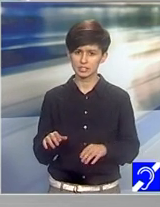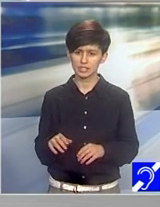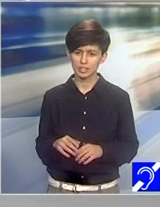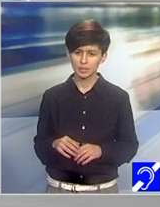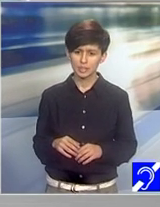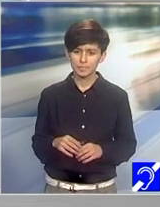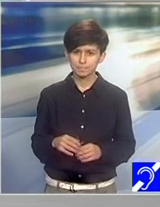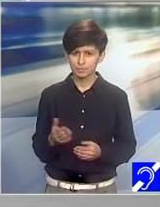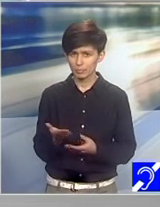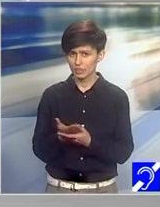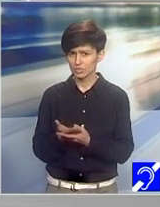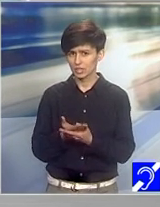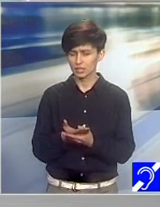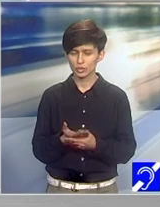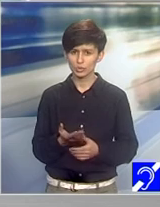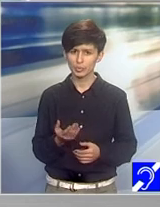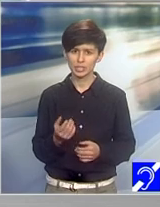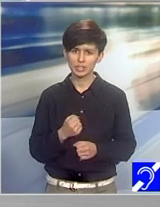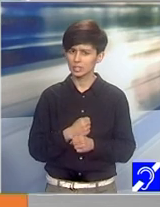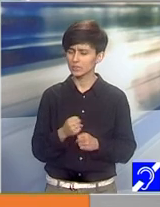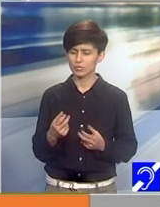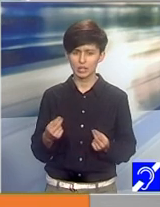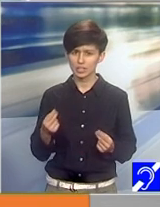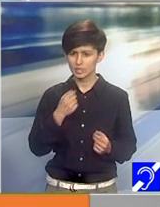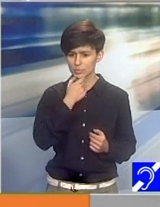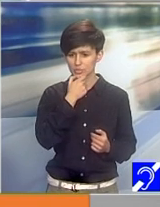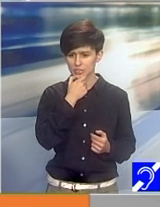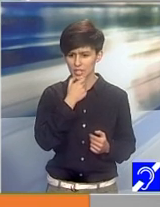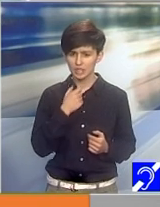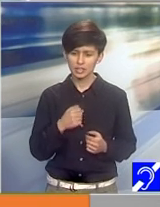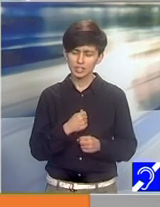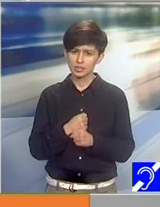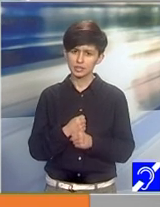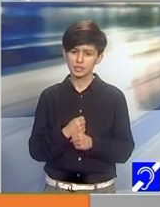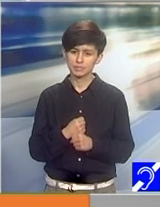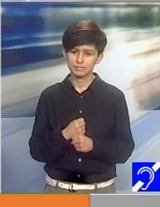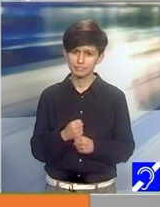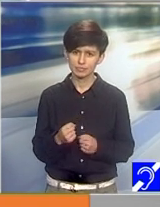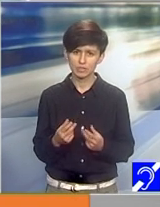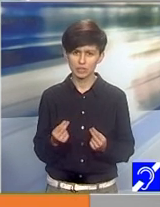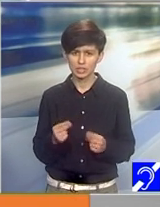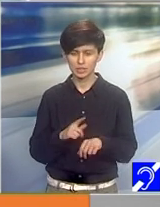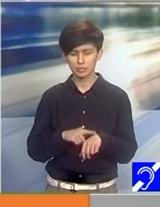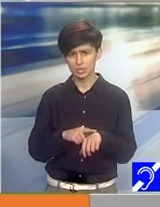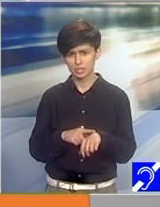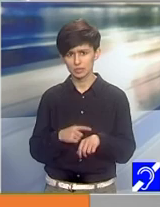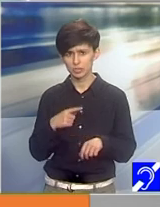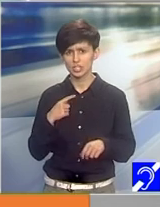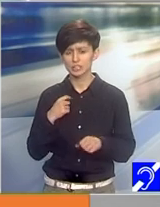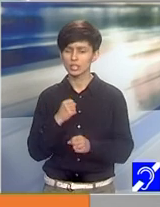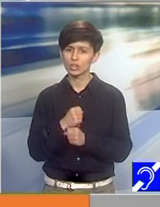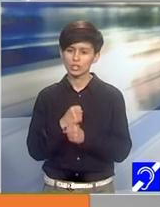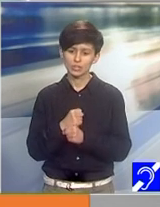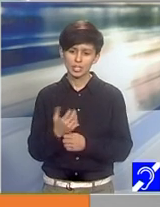metodologie consacrată de sute de ani, dacă nu de mii de ani. Este mai degrabă o lucrare